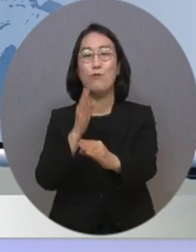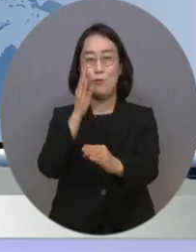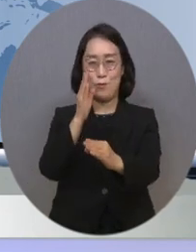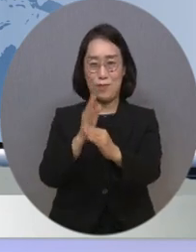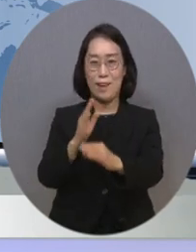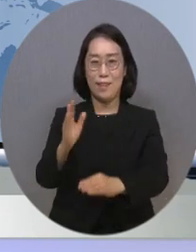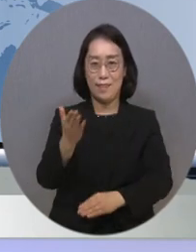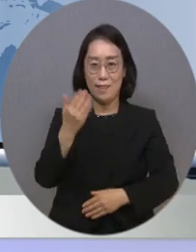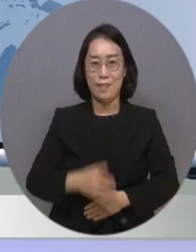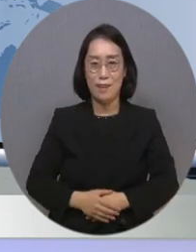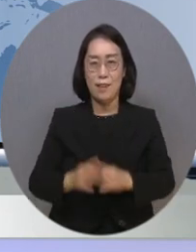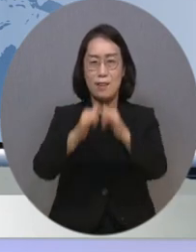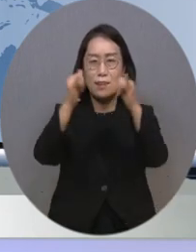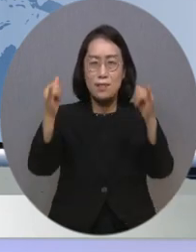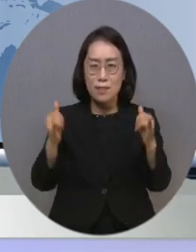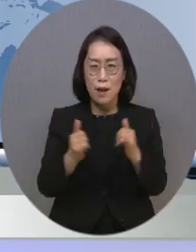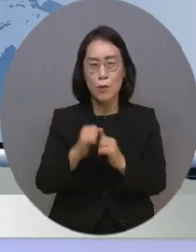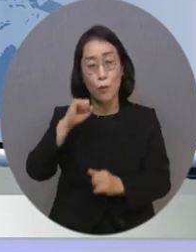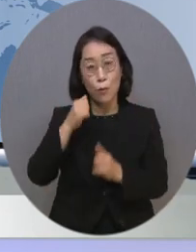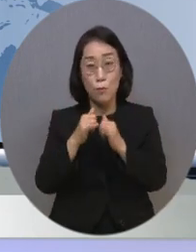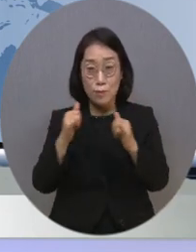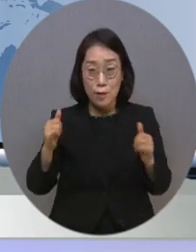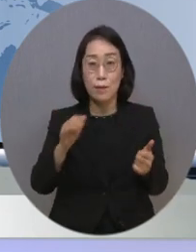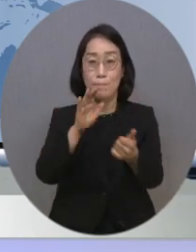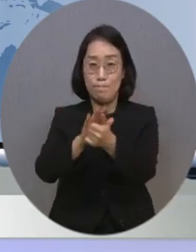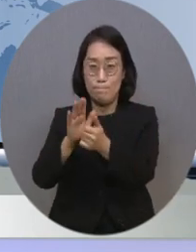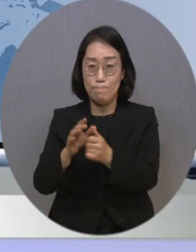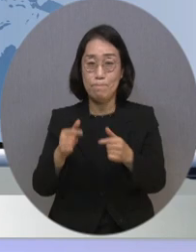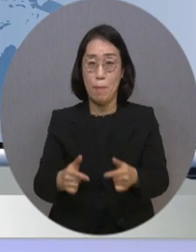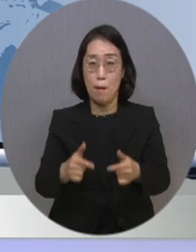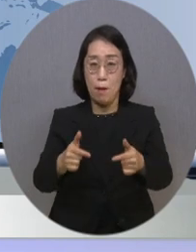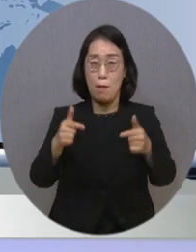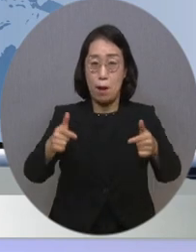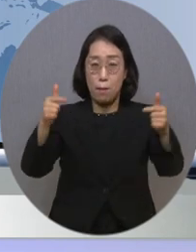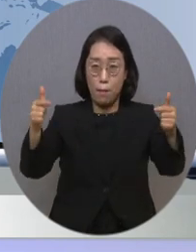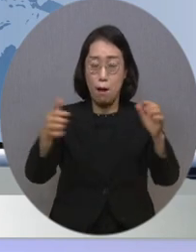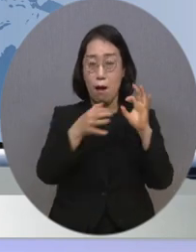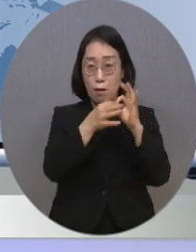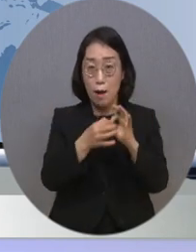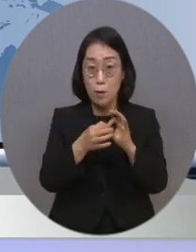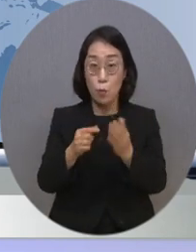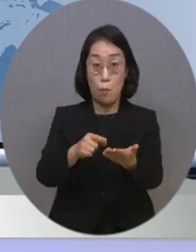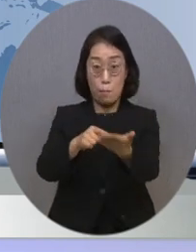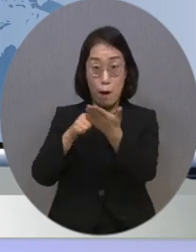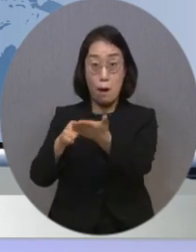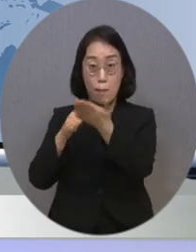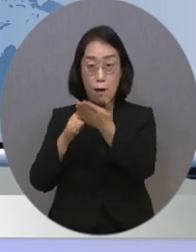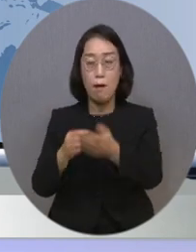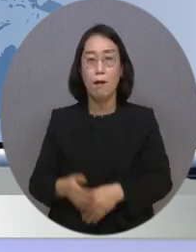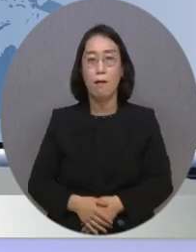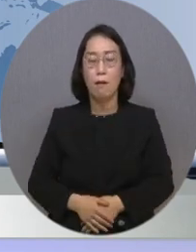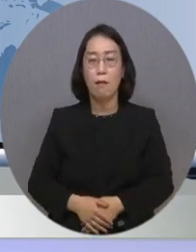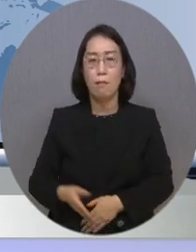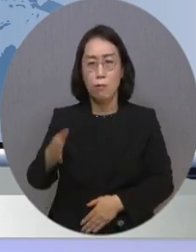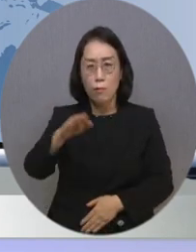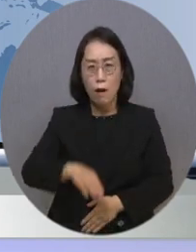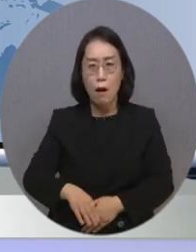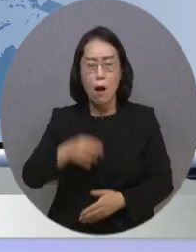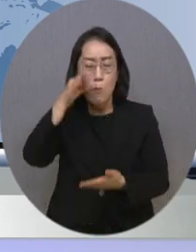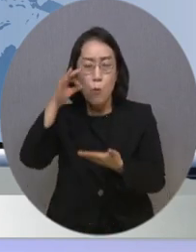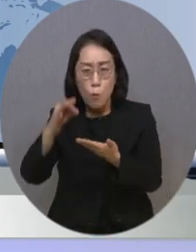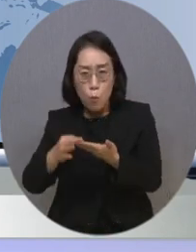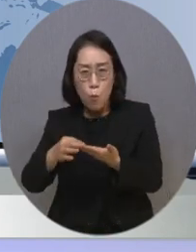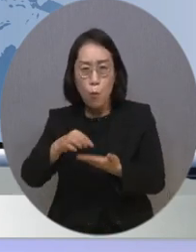있습니다. 사회적 약자를 위한 지원이 확대된다는 소식이 연일 들리고 있는데요. 아직까지 제도권 밖에